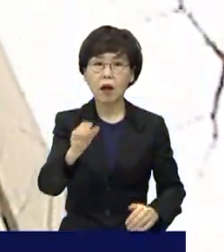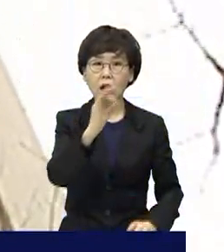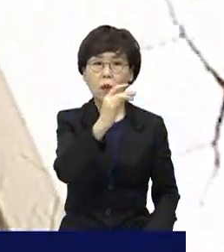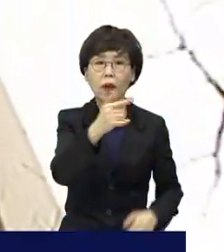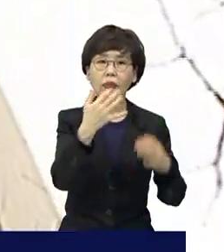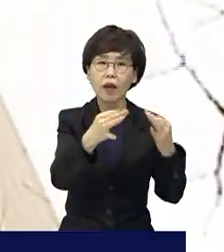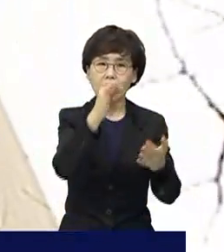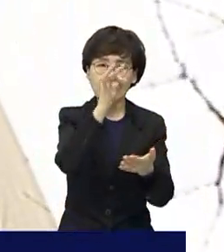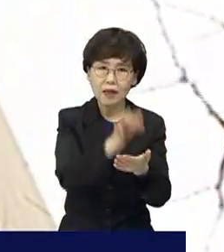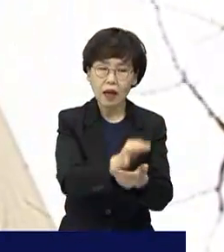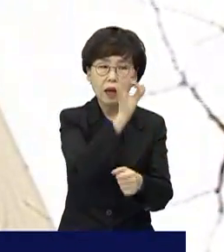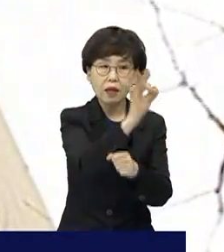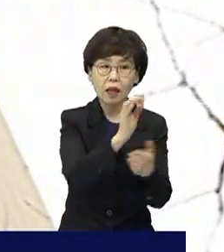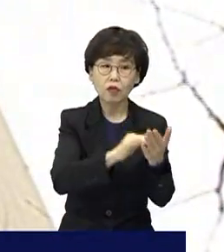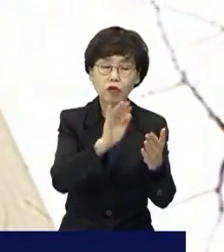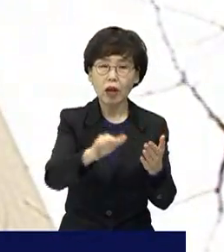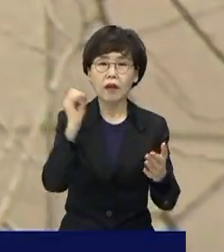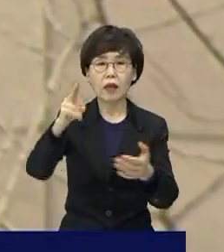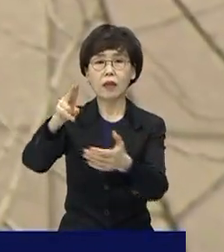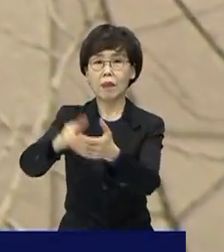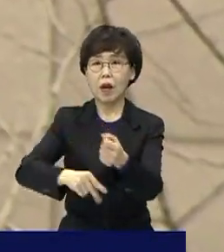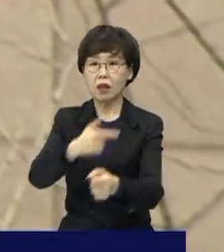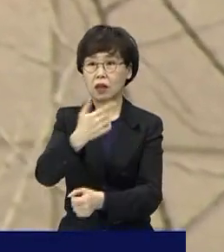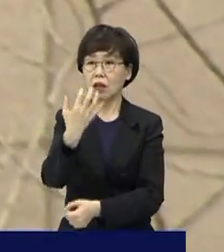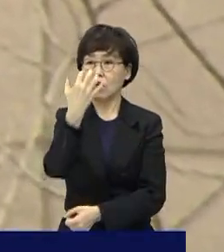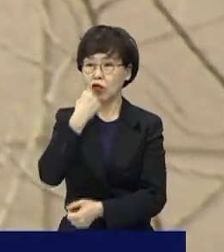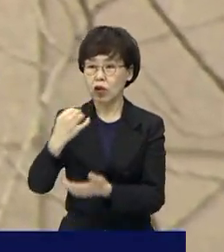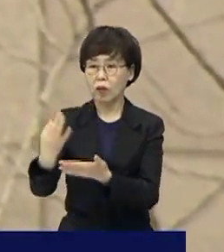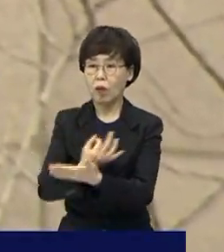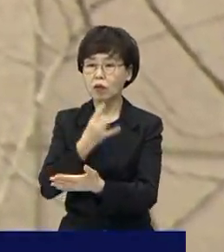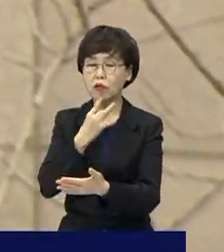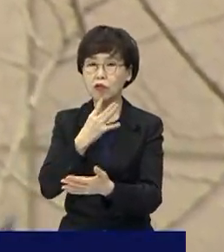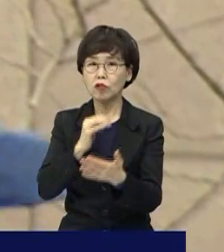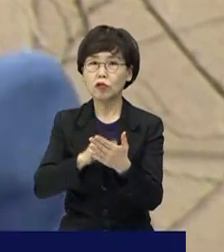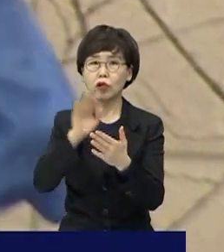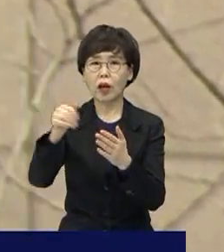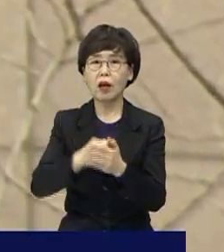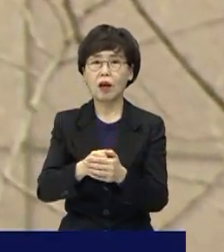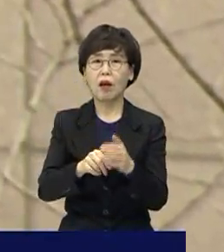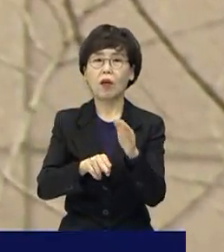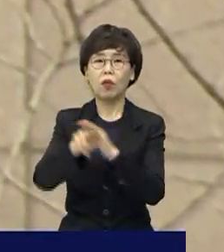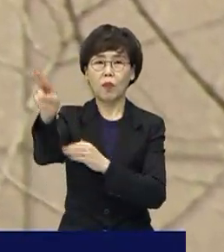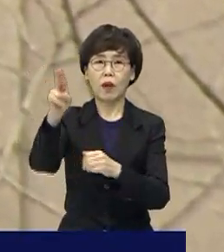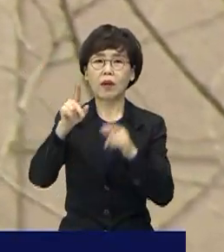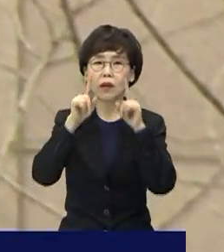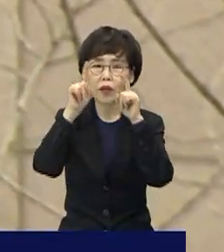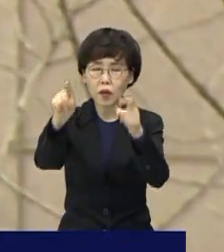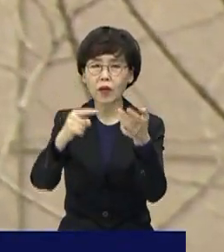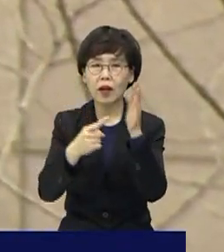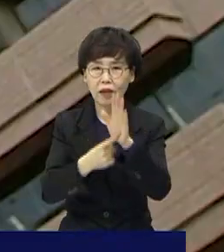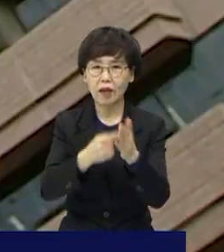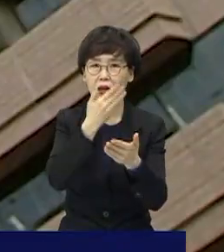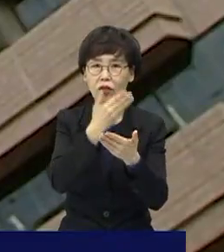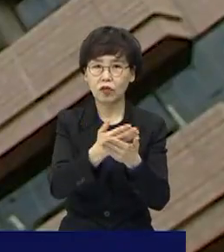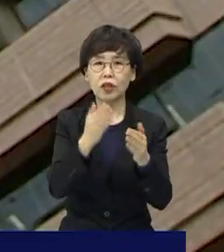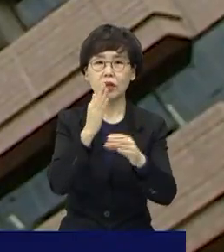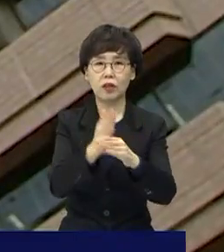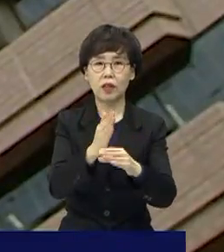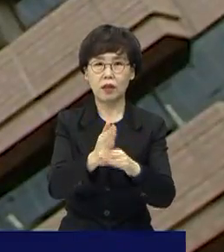외환은행을 헐값으로 사들인 뒤 되팔아 큰 차익만 챙기고 국내에서 철수했다는 의혹을 규명할 핵심 인물로